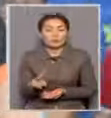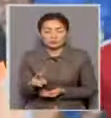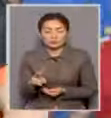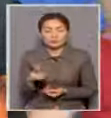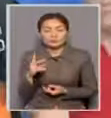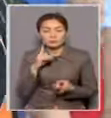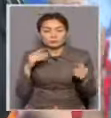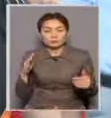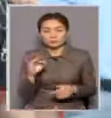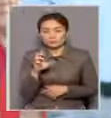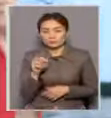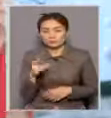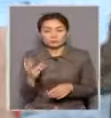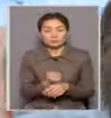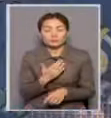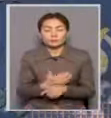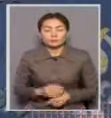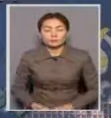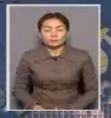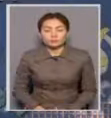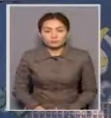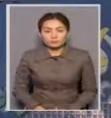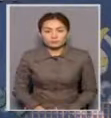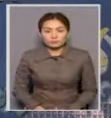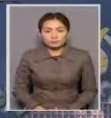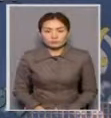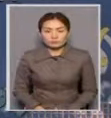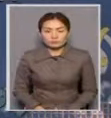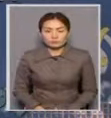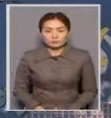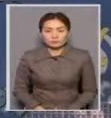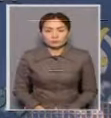атындағы ауыспалы кубок иегері атанды. Әди Жоламанұлы, Талғат Қуанышев, жаңалық қызметі.